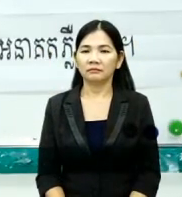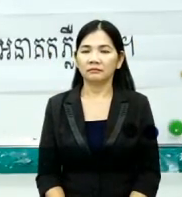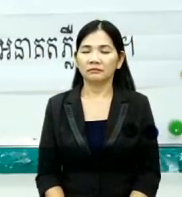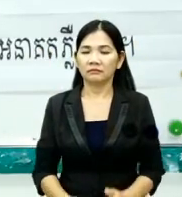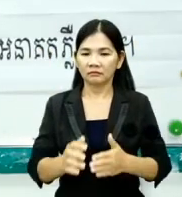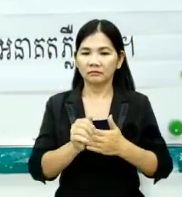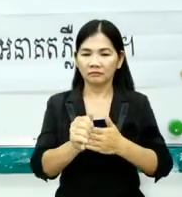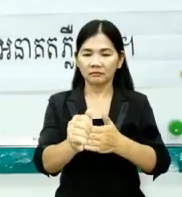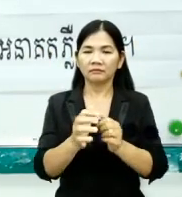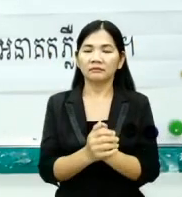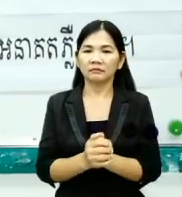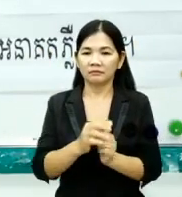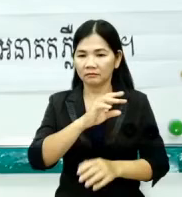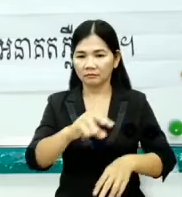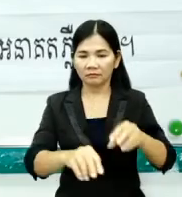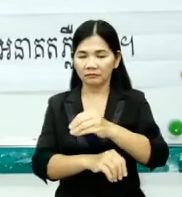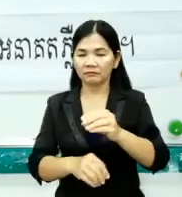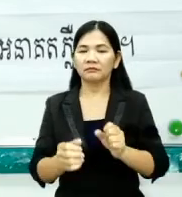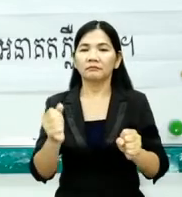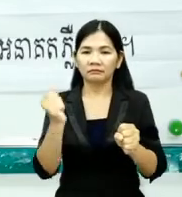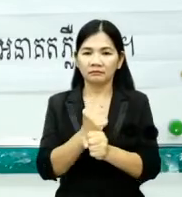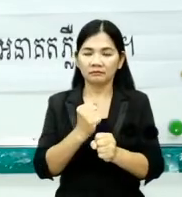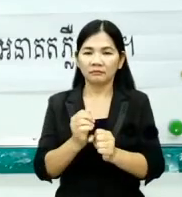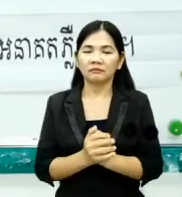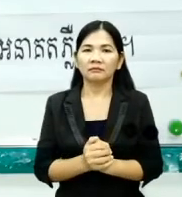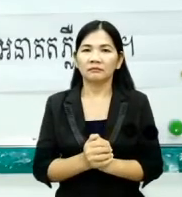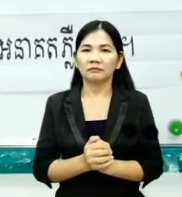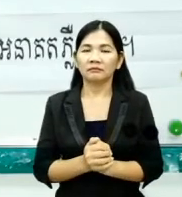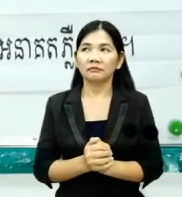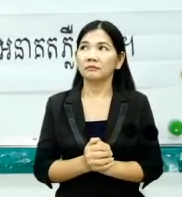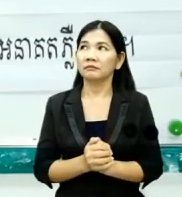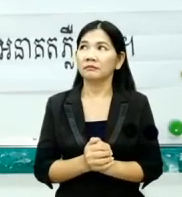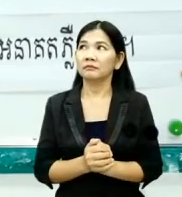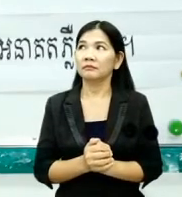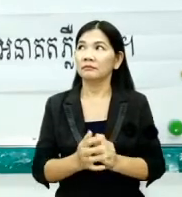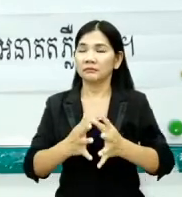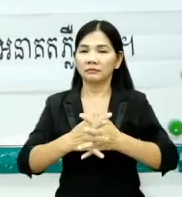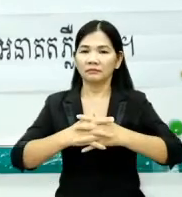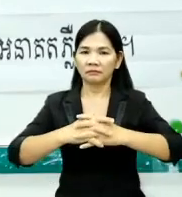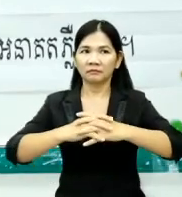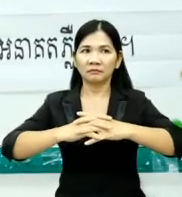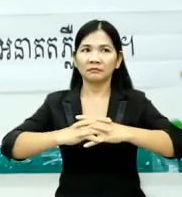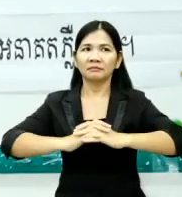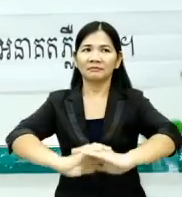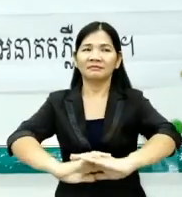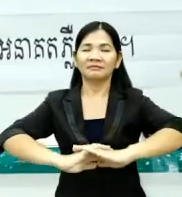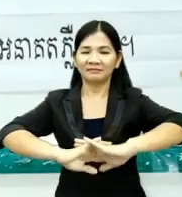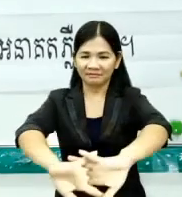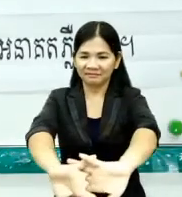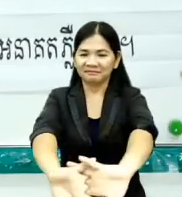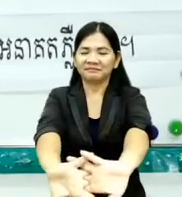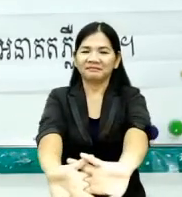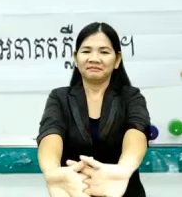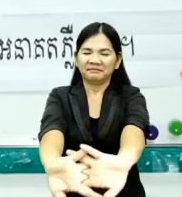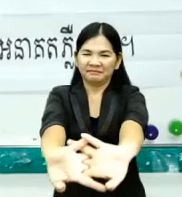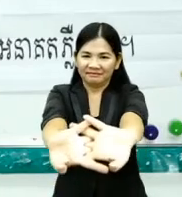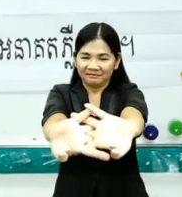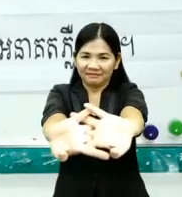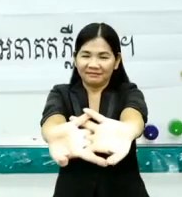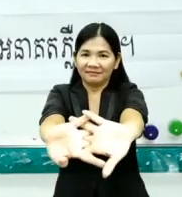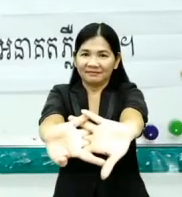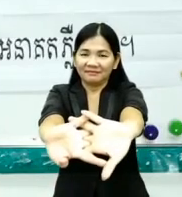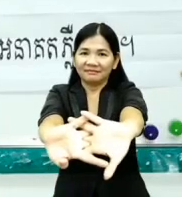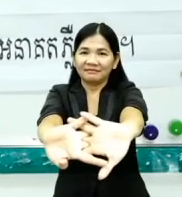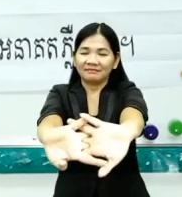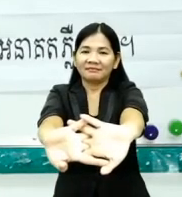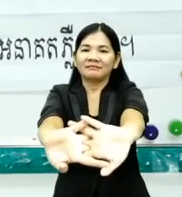nông côn vừa trở lại đại bình tịch nó ở lời côn sọc đại chùa mắt hả con rung từ mớ chà hả hả